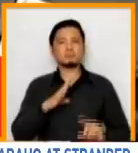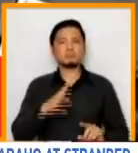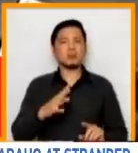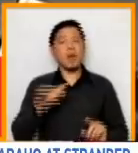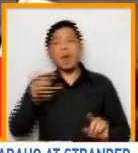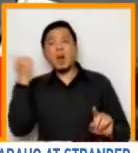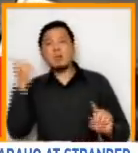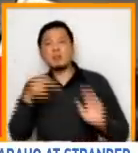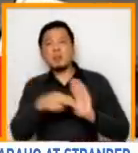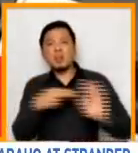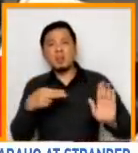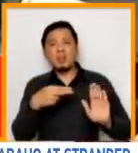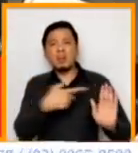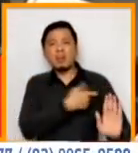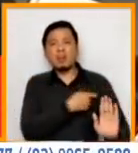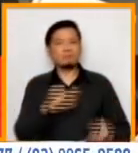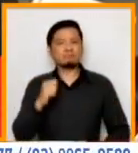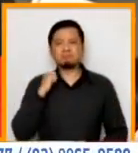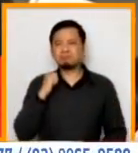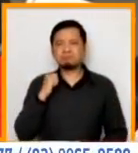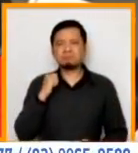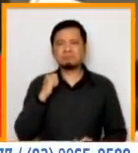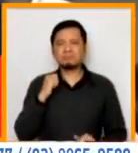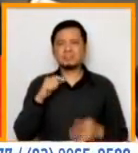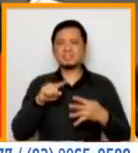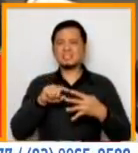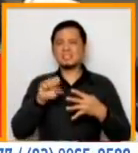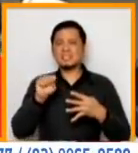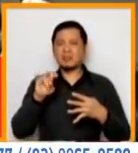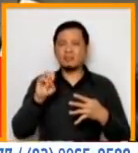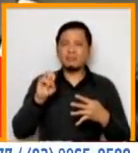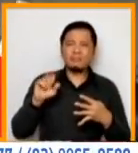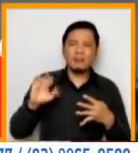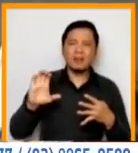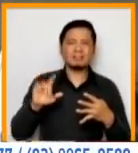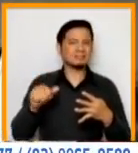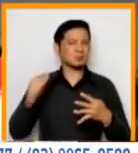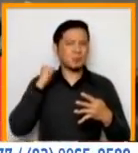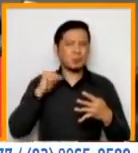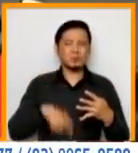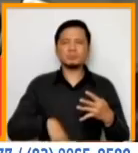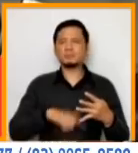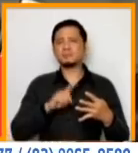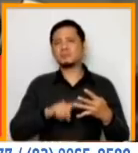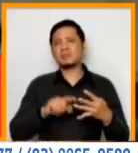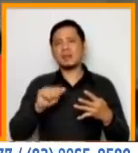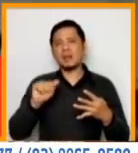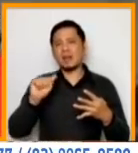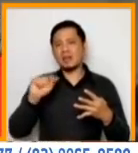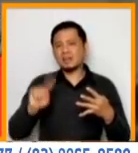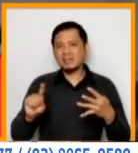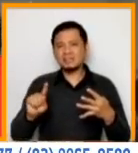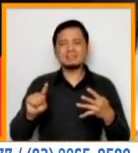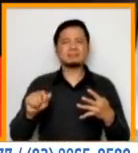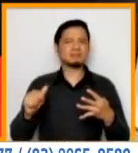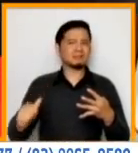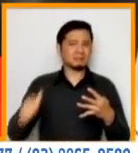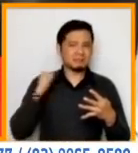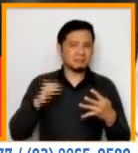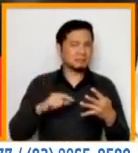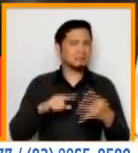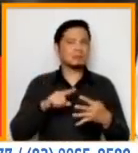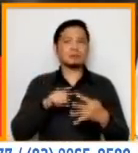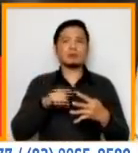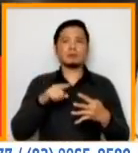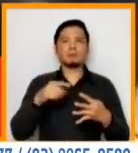I did not care to be vaccinated with Sinovac. Neither did I like AstraZeneca. I like Pfizer. Ayon